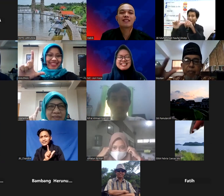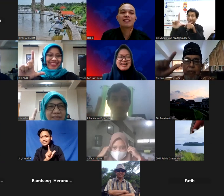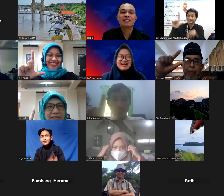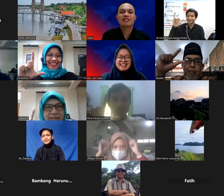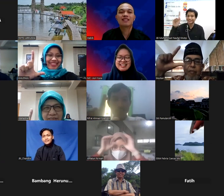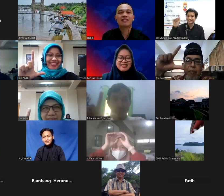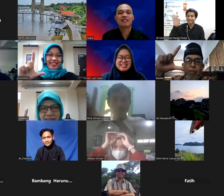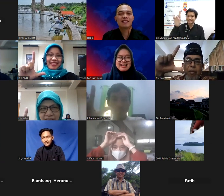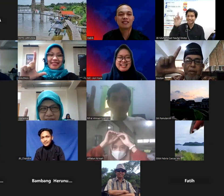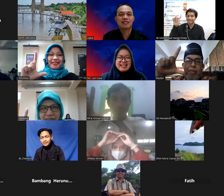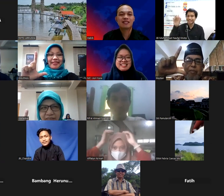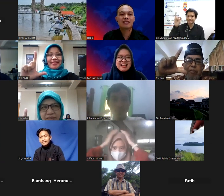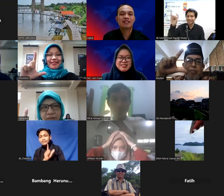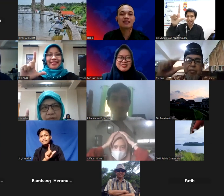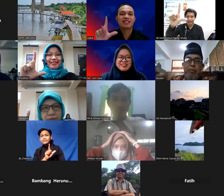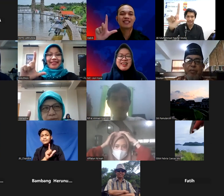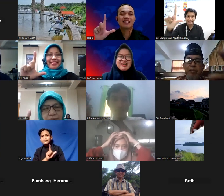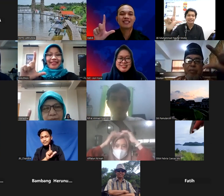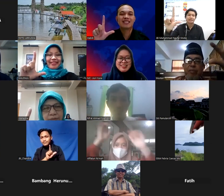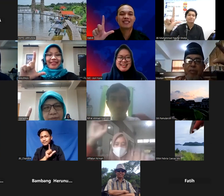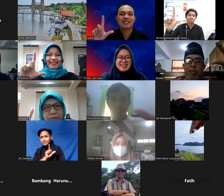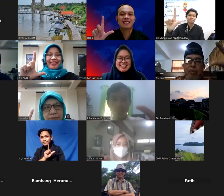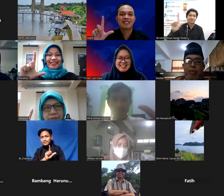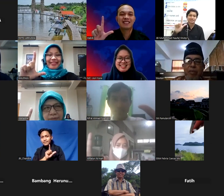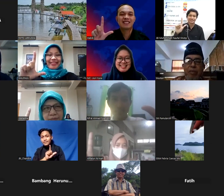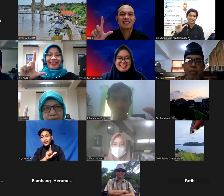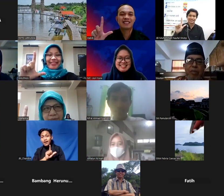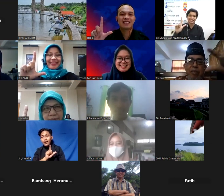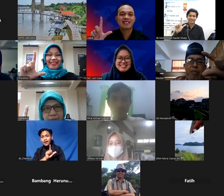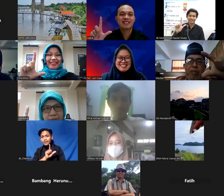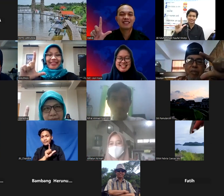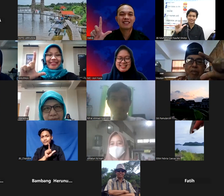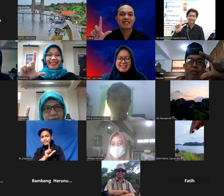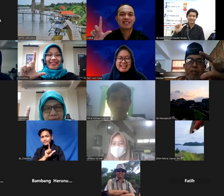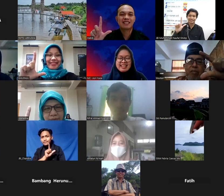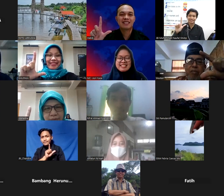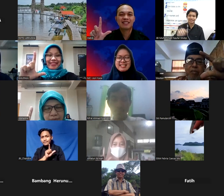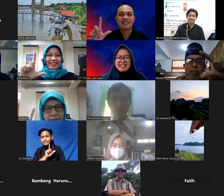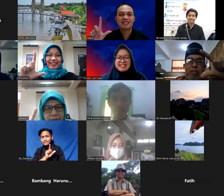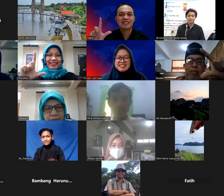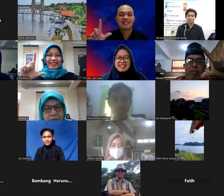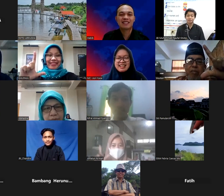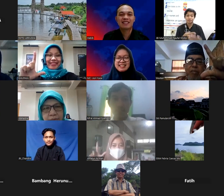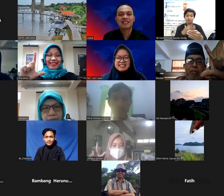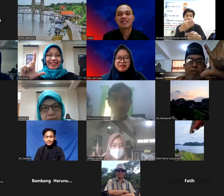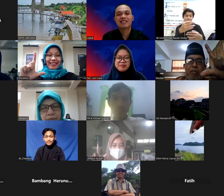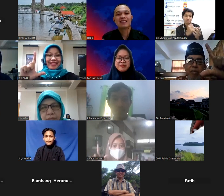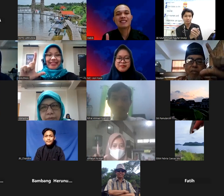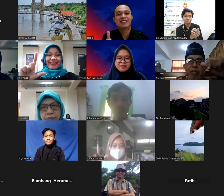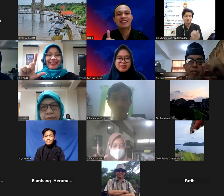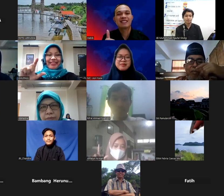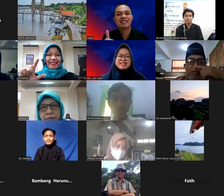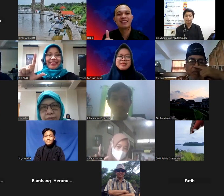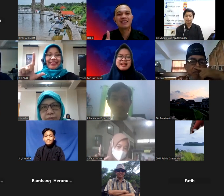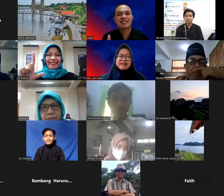saya hitung lagi 1 2 3 slide selanjutnya